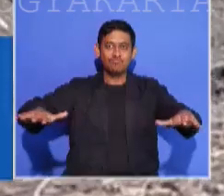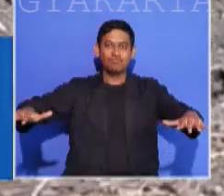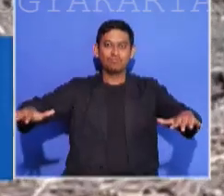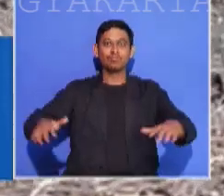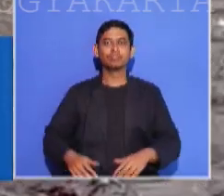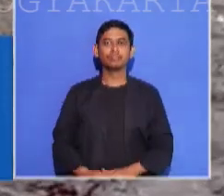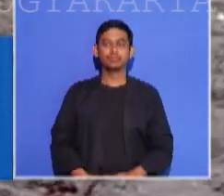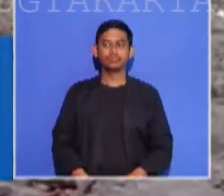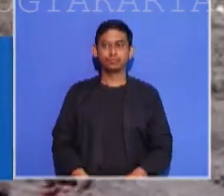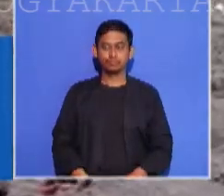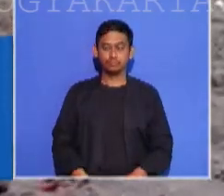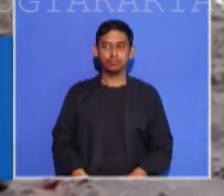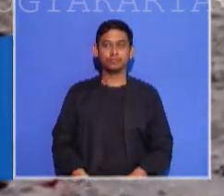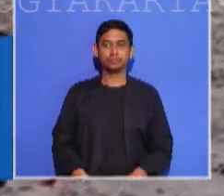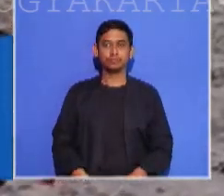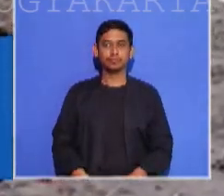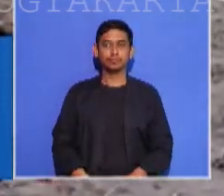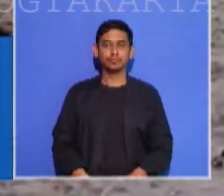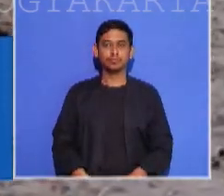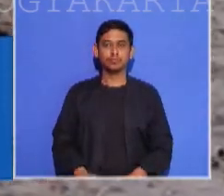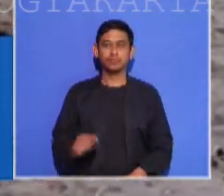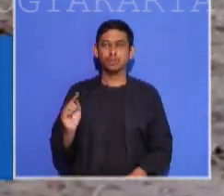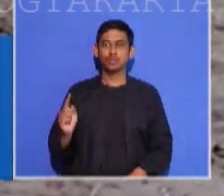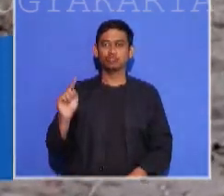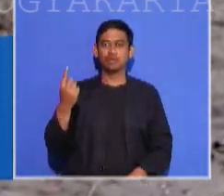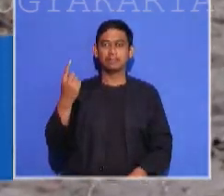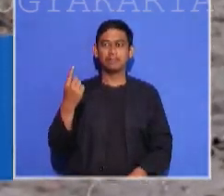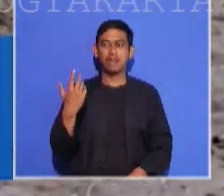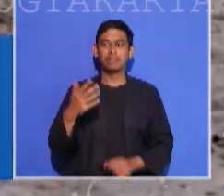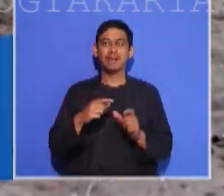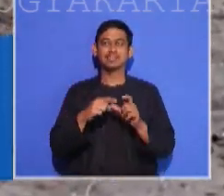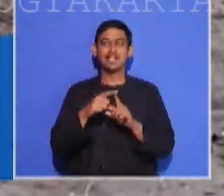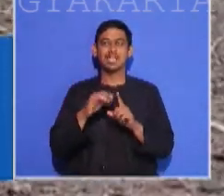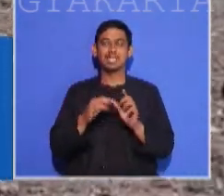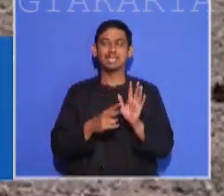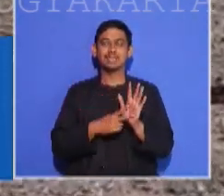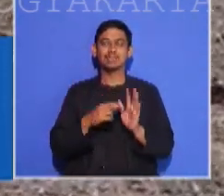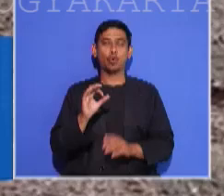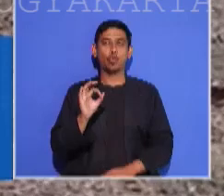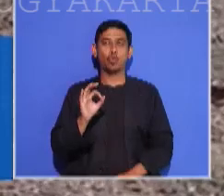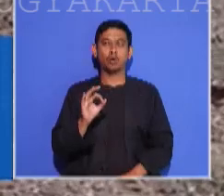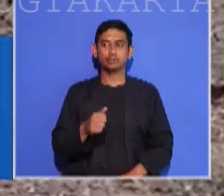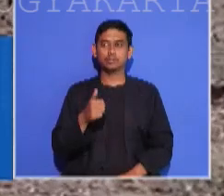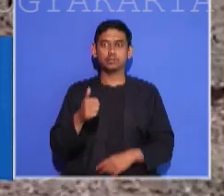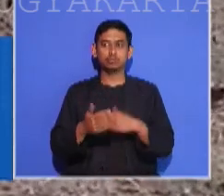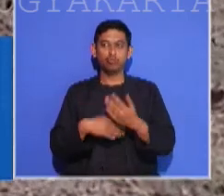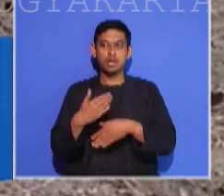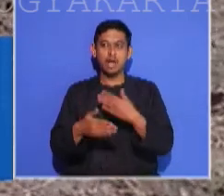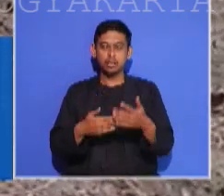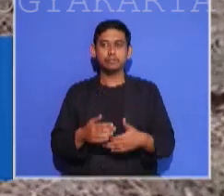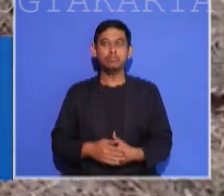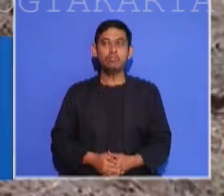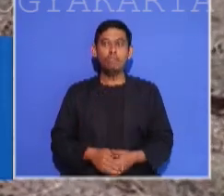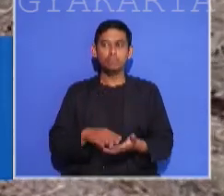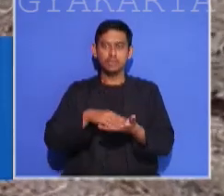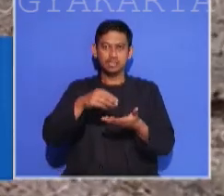wetu ingkang utami. Sadina semeneh pamisaya mina ingkang sak menika ugi ngemonah lahan pesisir meratelaken